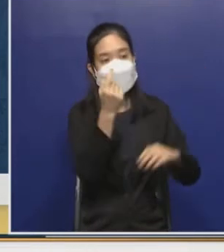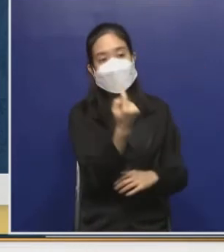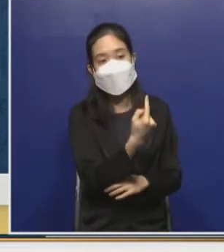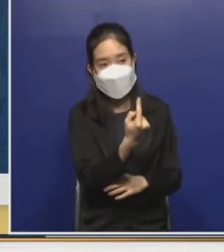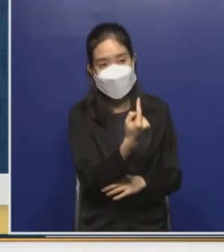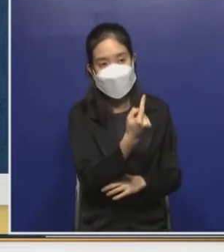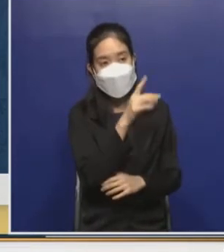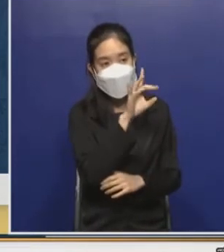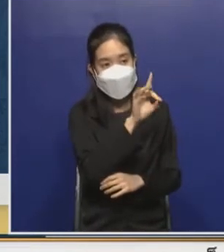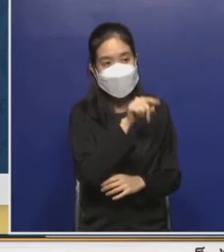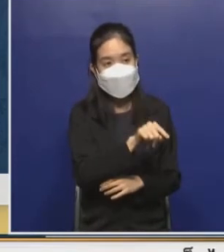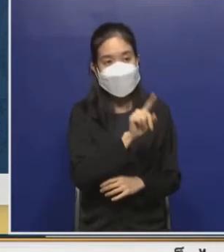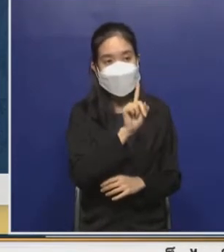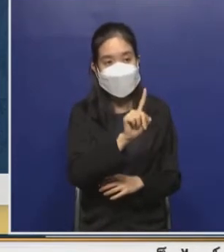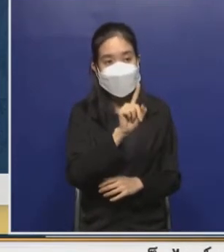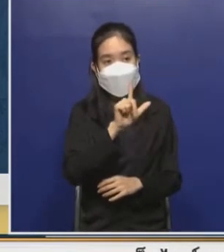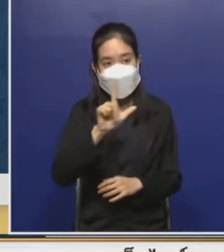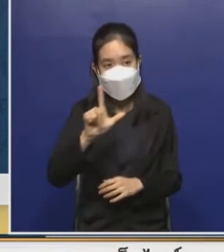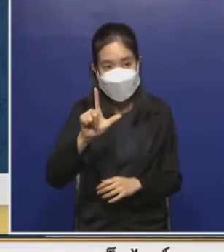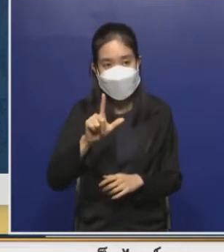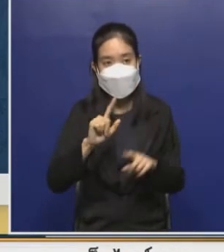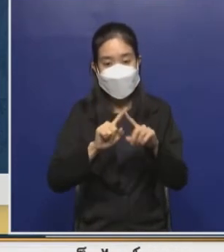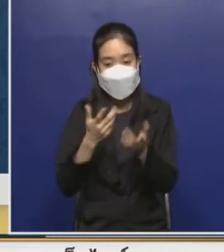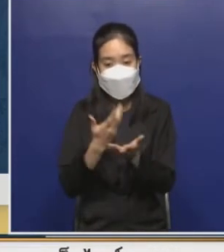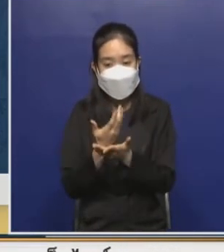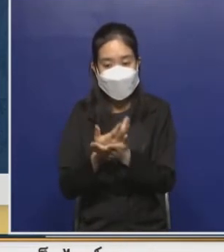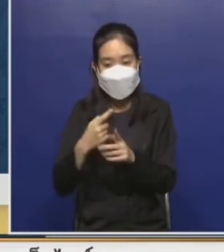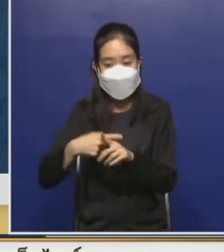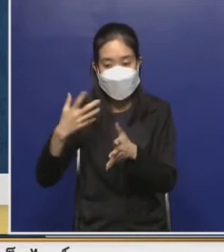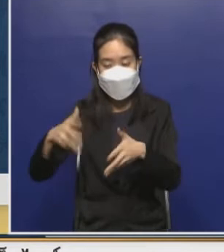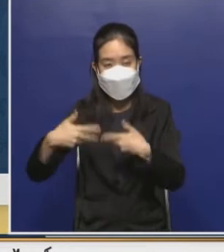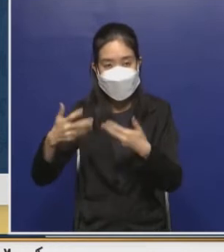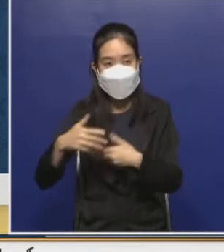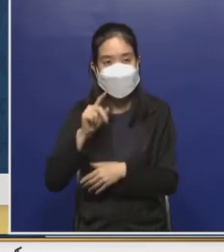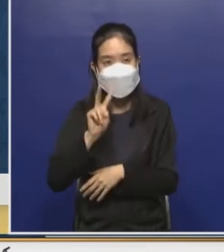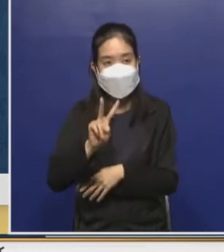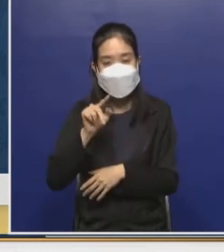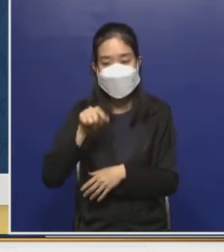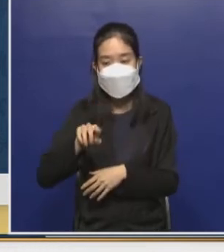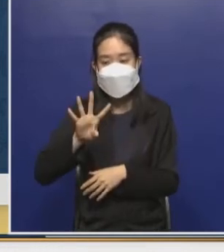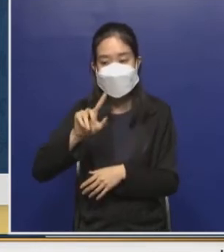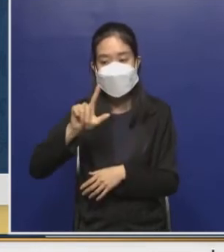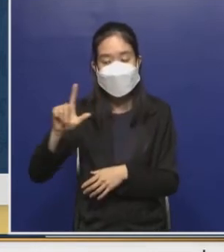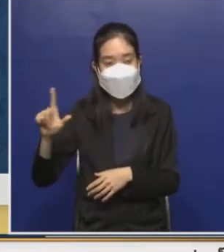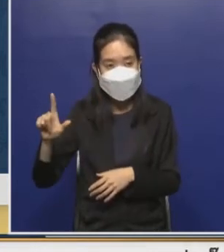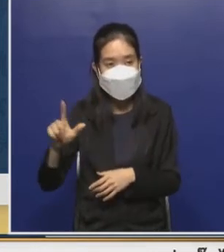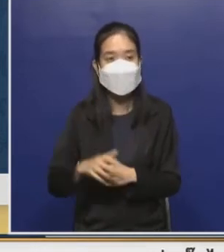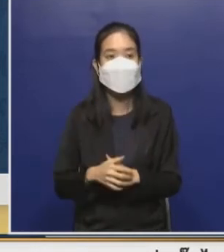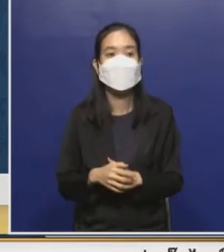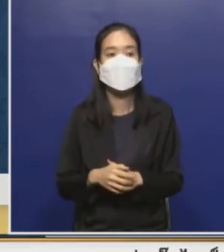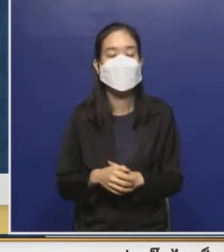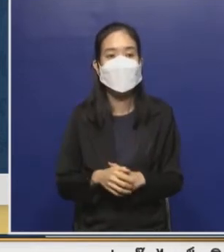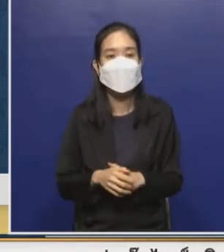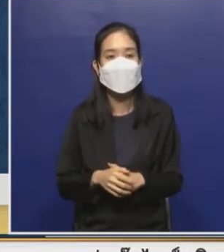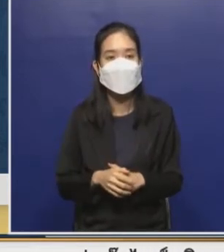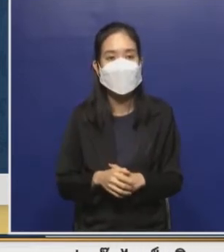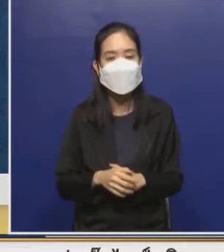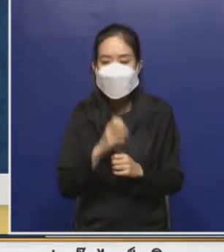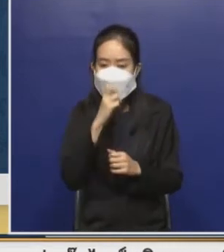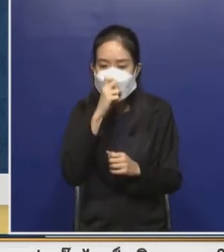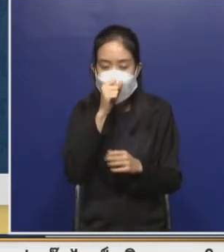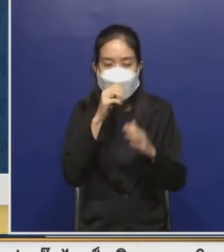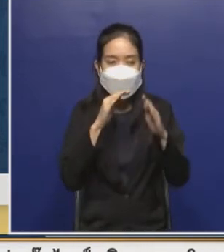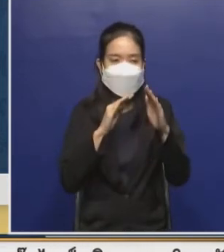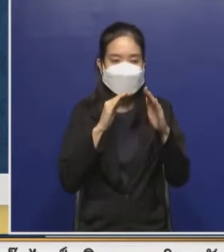าน-ล้านรายได้ของราธบาล 2.4 ลาน-ล้านถ้าเทียศัรส YURI แล้หมายความว่